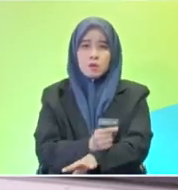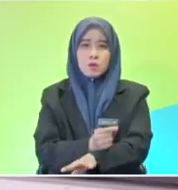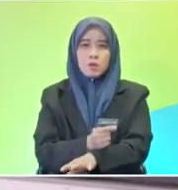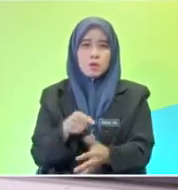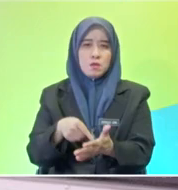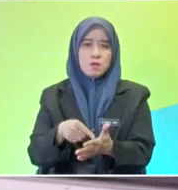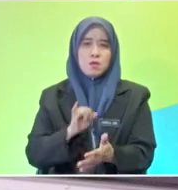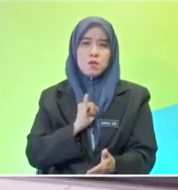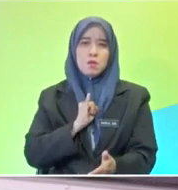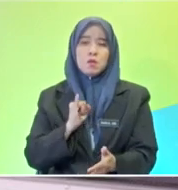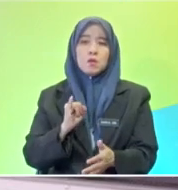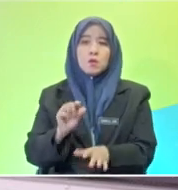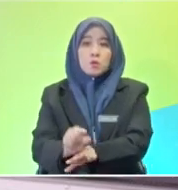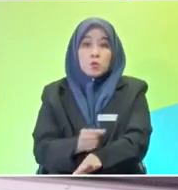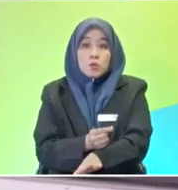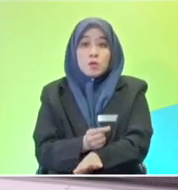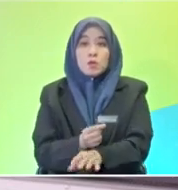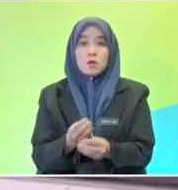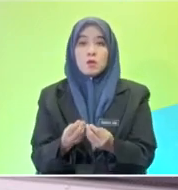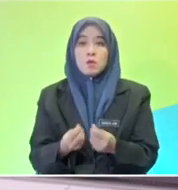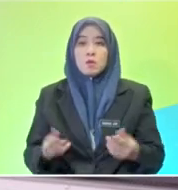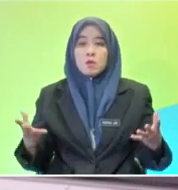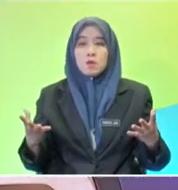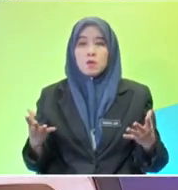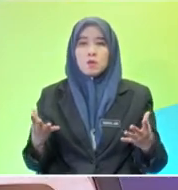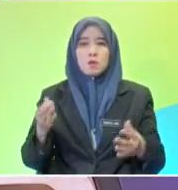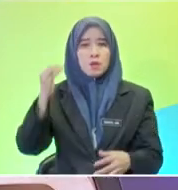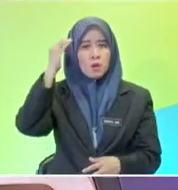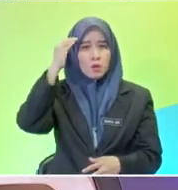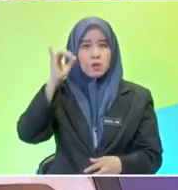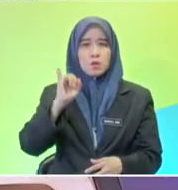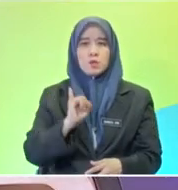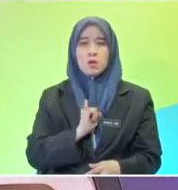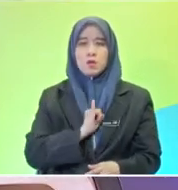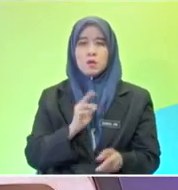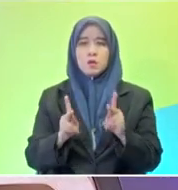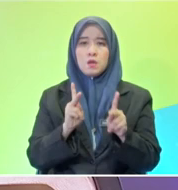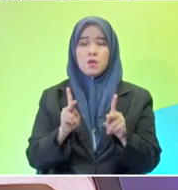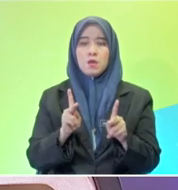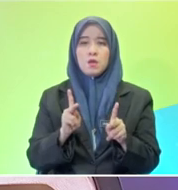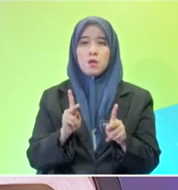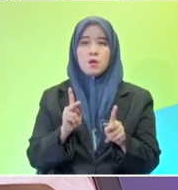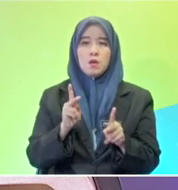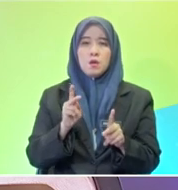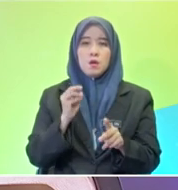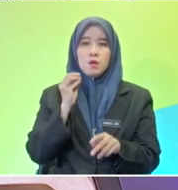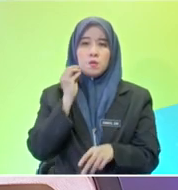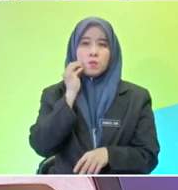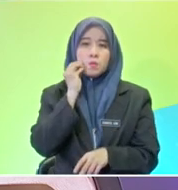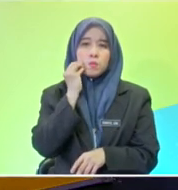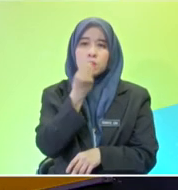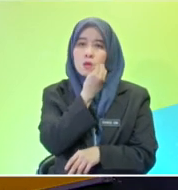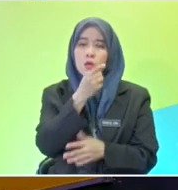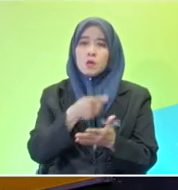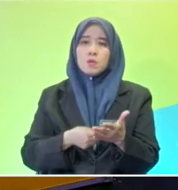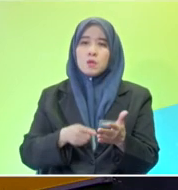pasir? Setahu saya, kalau kita pokok bunga apa yang Fika nak tanam? Pokok